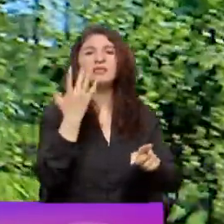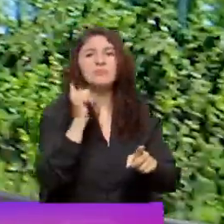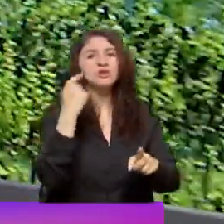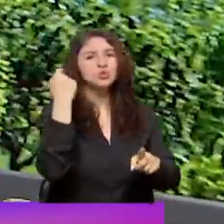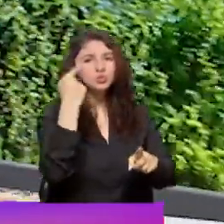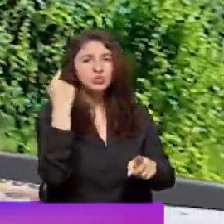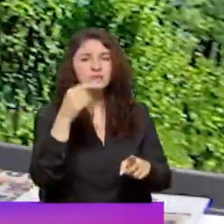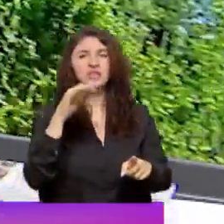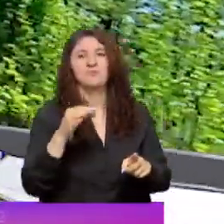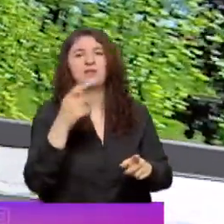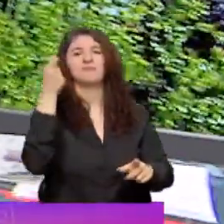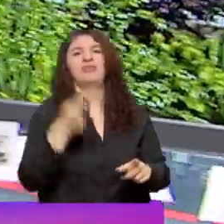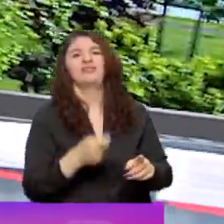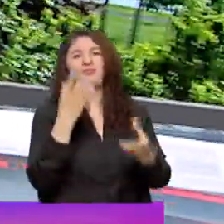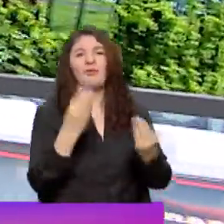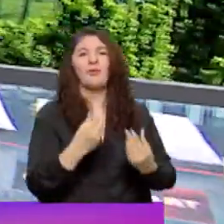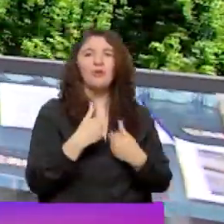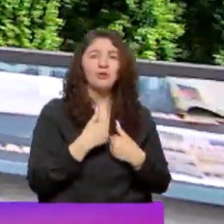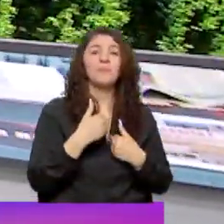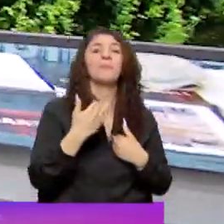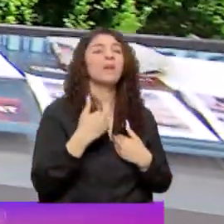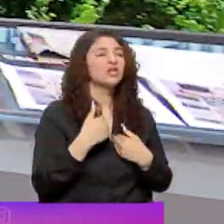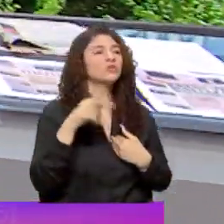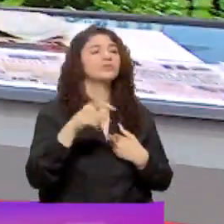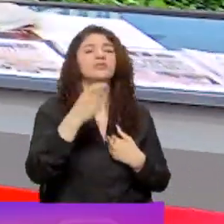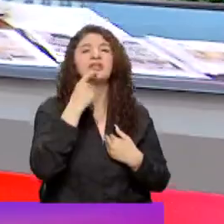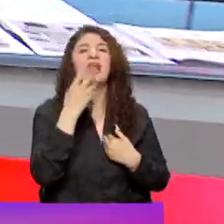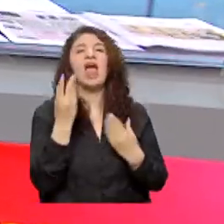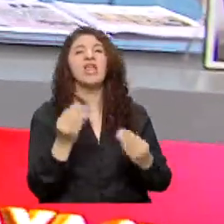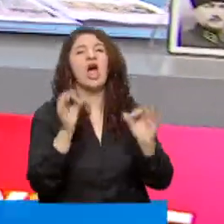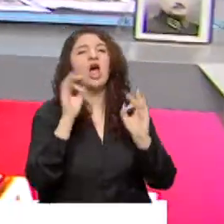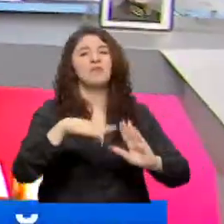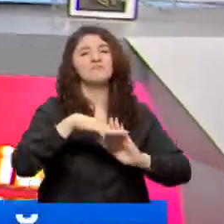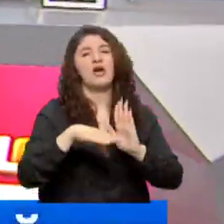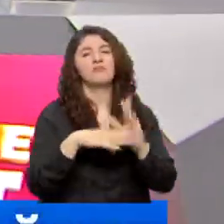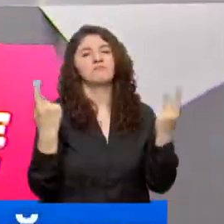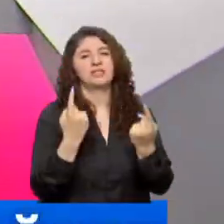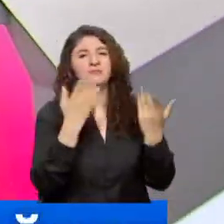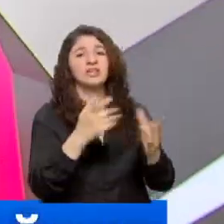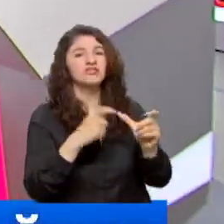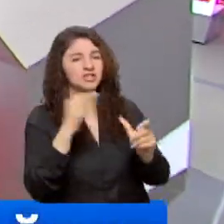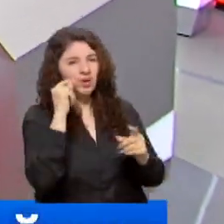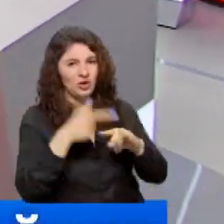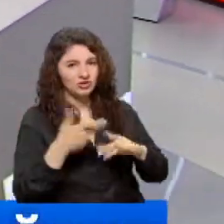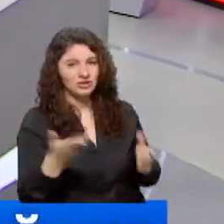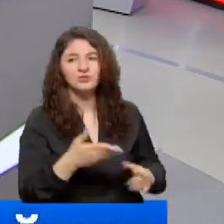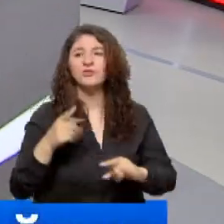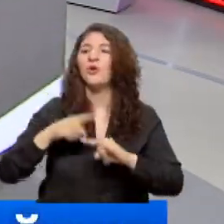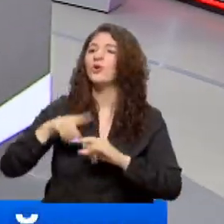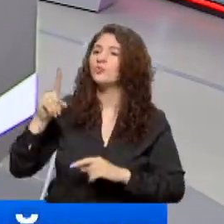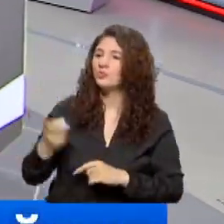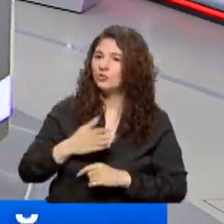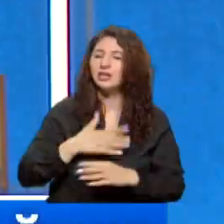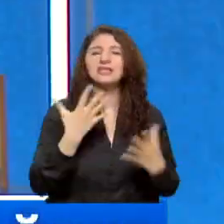düşünüp de şimdi gerçekleştirebildiği mum Bence bu senenin en önemli programlarından birisi Sencer Hoşgeldiniz Hoşbulduk